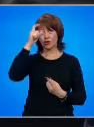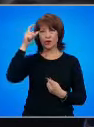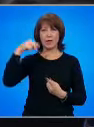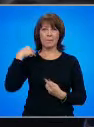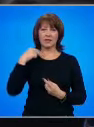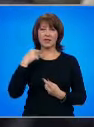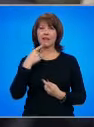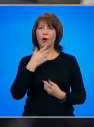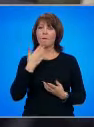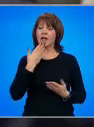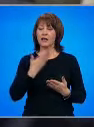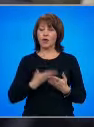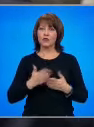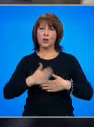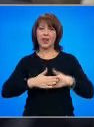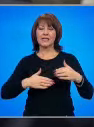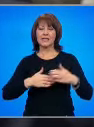изграждането на газов хъб за Европа.